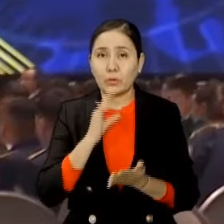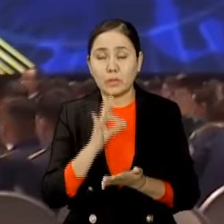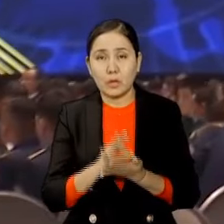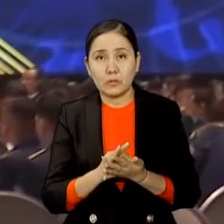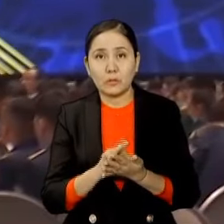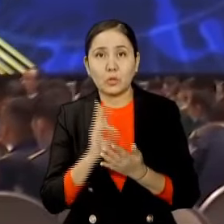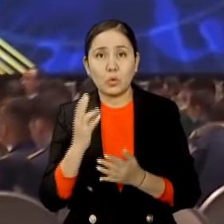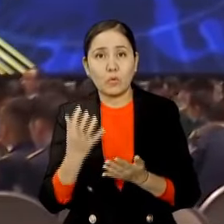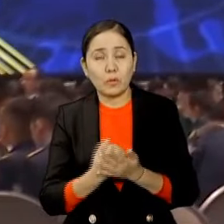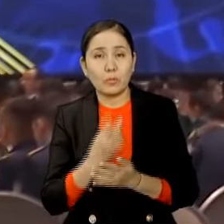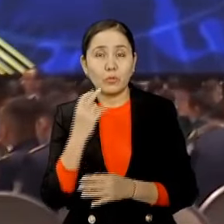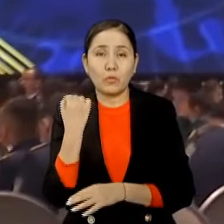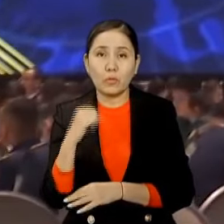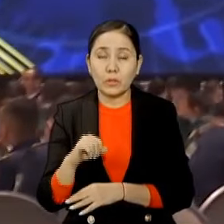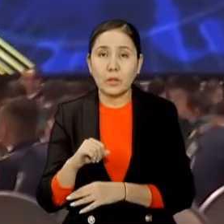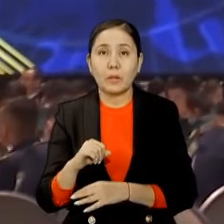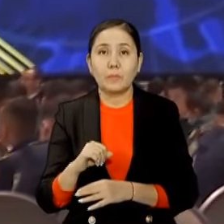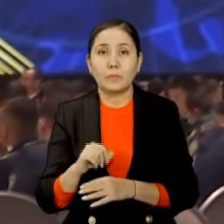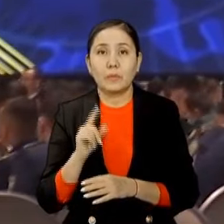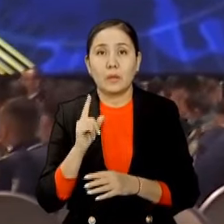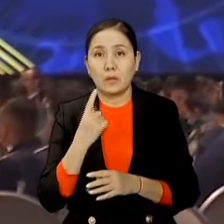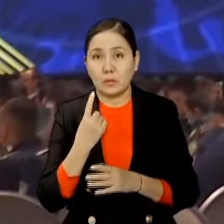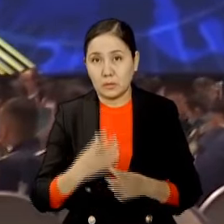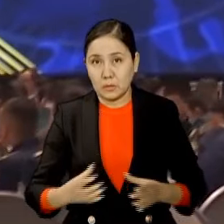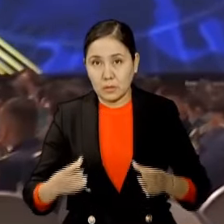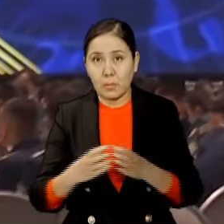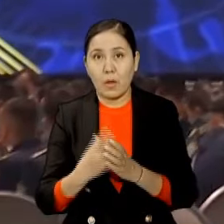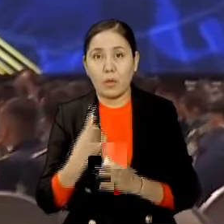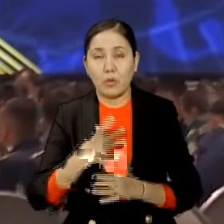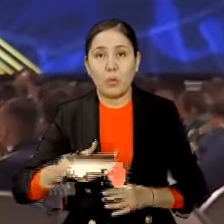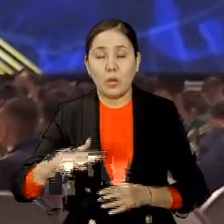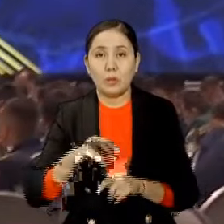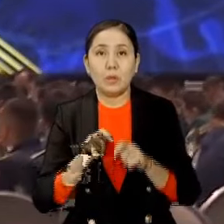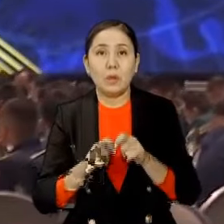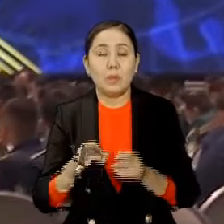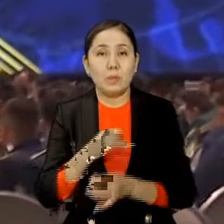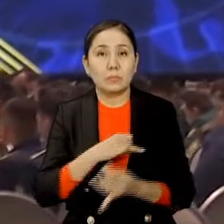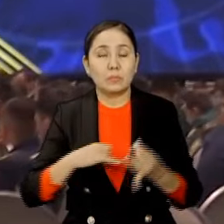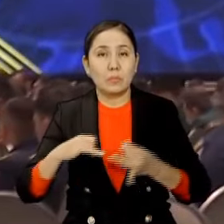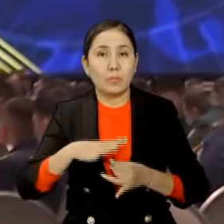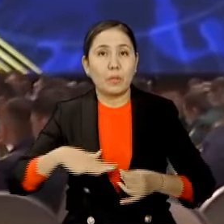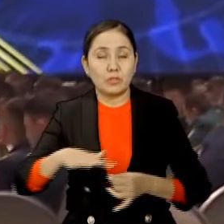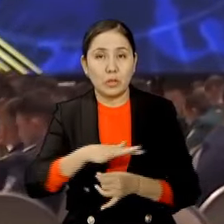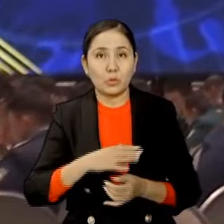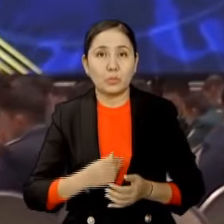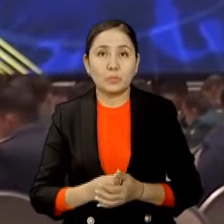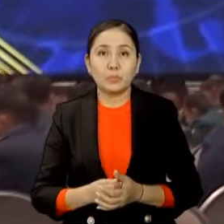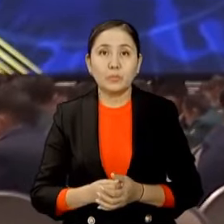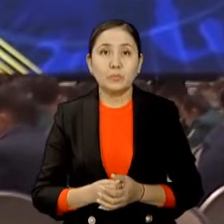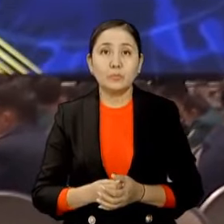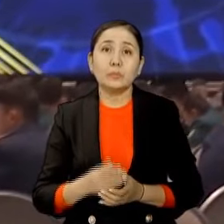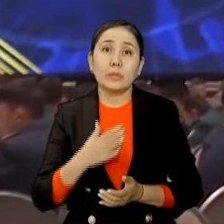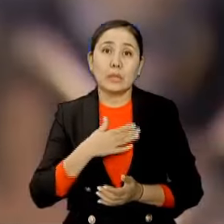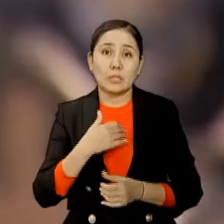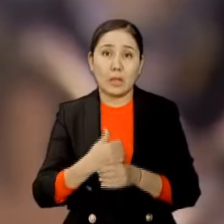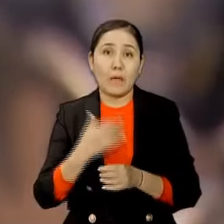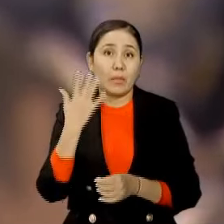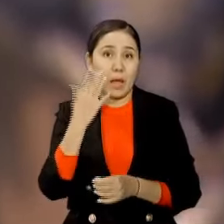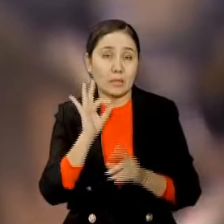кто выиграл, кто не выиграл. Самое главное их собрать в одном площадке, и чтобы создать такую дискуссионную там площадку, вот наша главная цель в этом